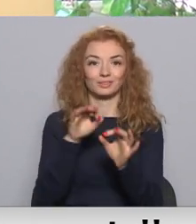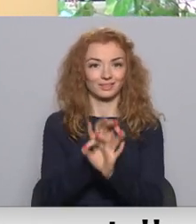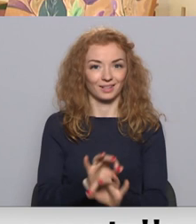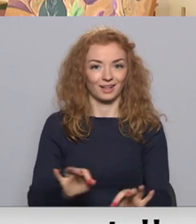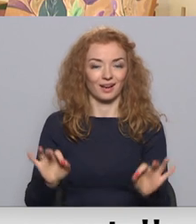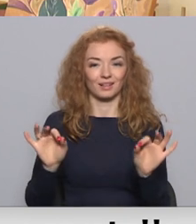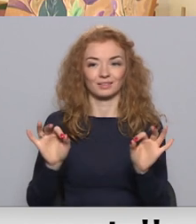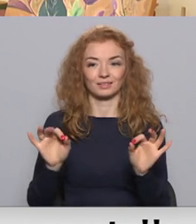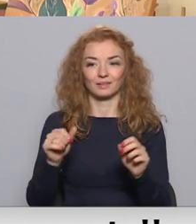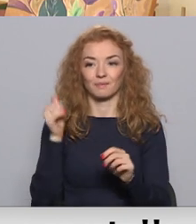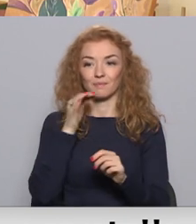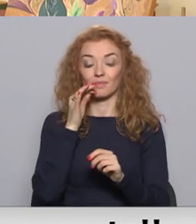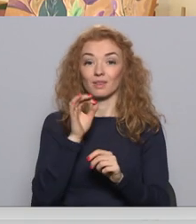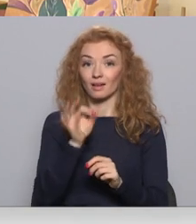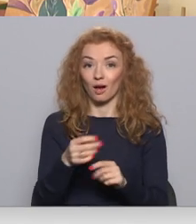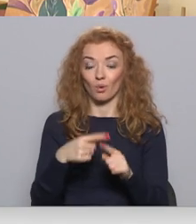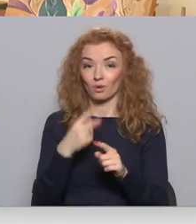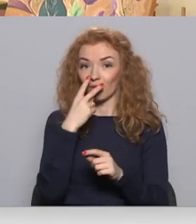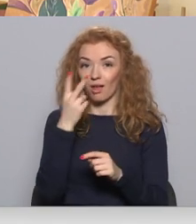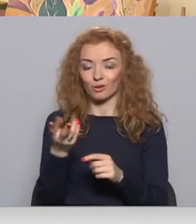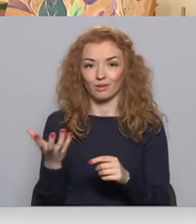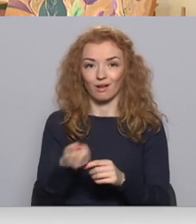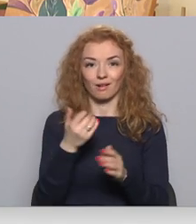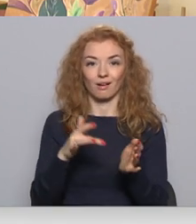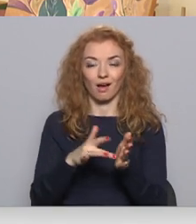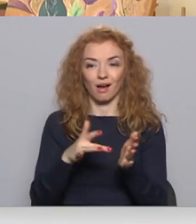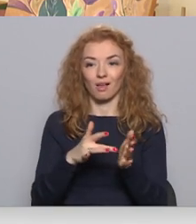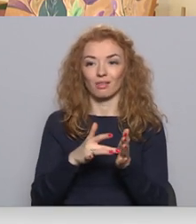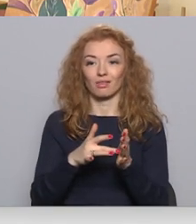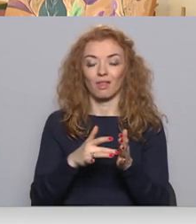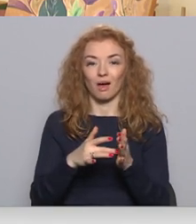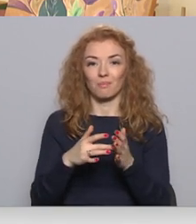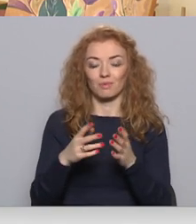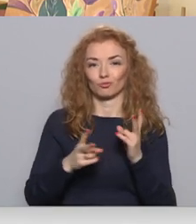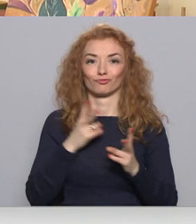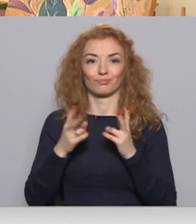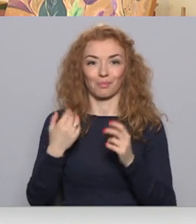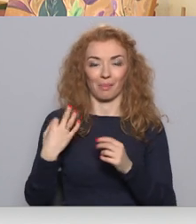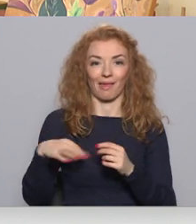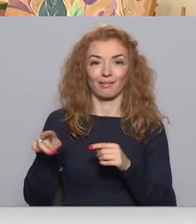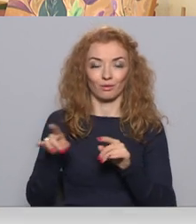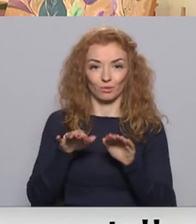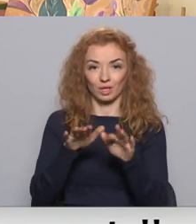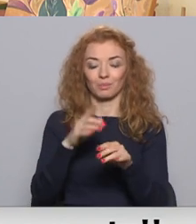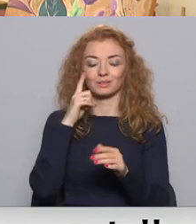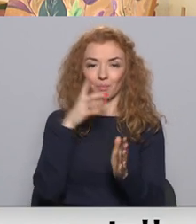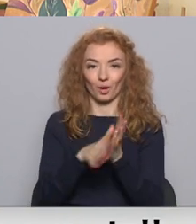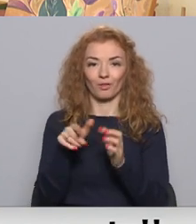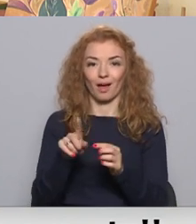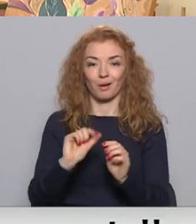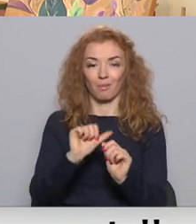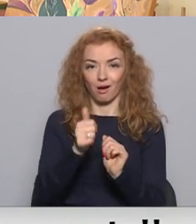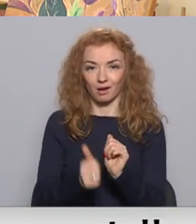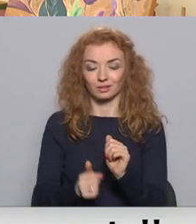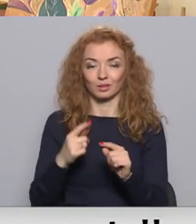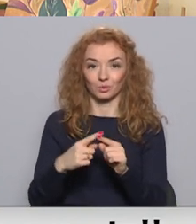skaisti. Jā, un redzot ar kādām aizraujošām lietām viņa nodarbojas, saprata, ka tā ir māksla.